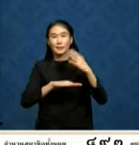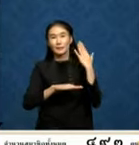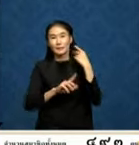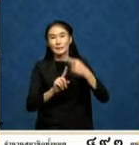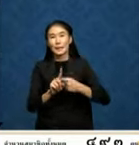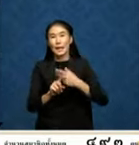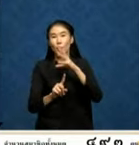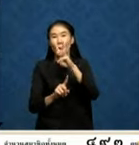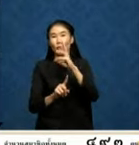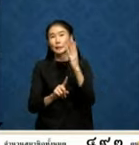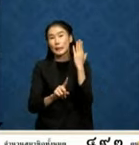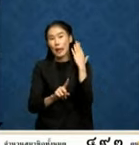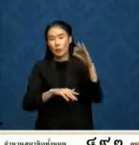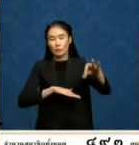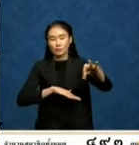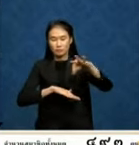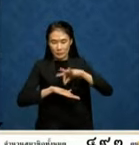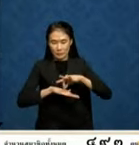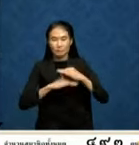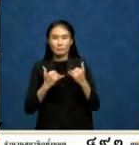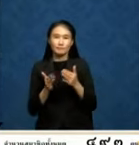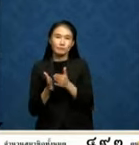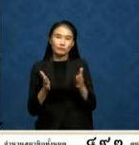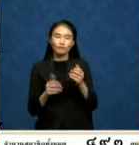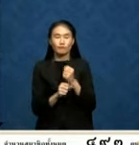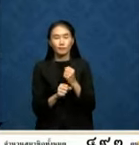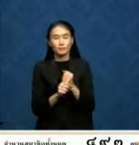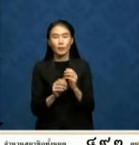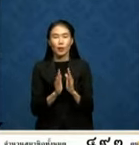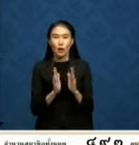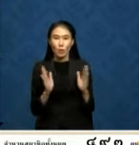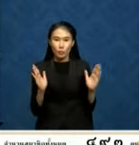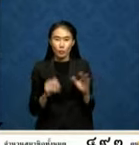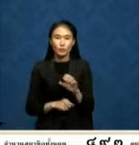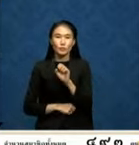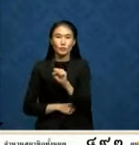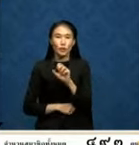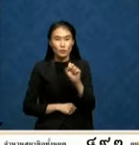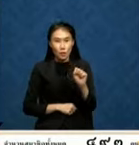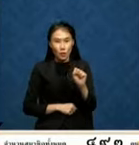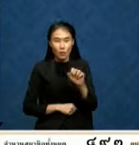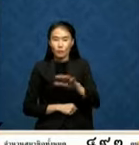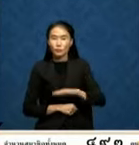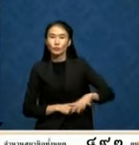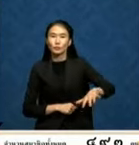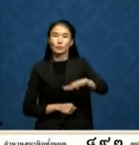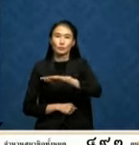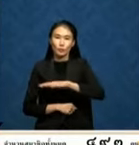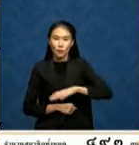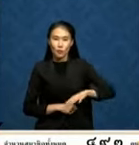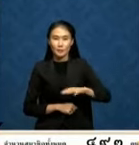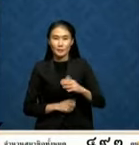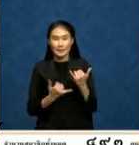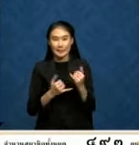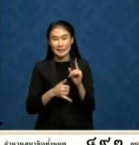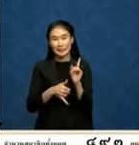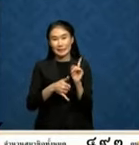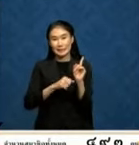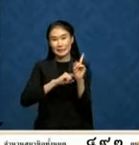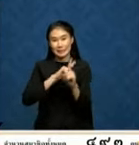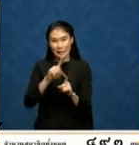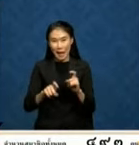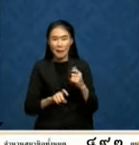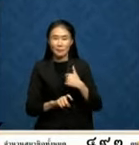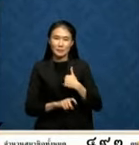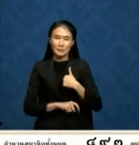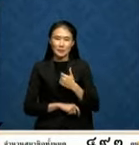ดือนมิถุนายนที่ผ่านมานะครับก็ต้องขอบพระคุณนะครับท่านสมาชิกสภาผู้แทนราษฎรที่ได้ตั้งคำถามนะครับหลายๆคำถาม